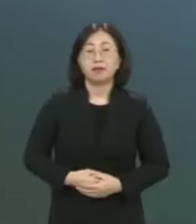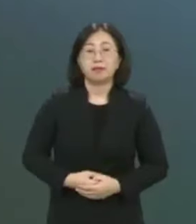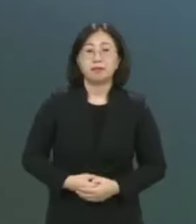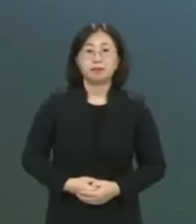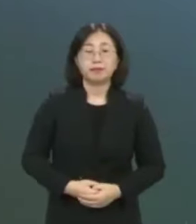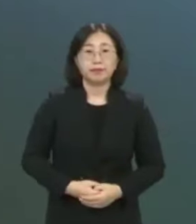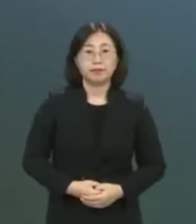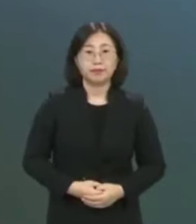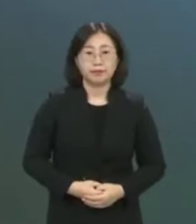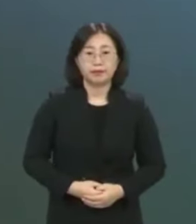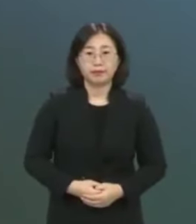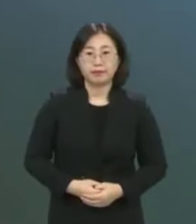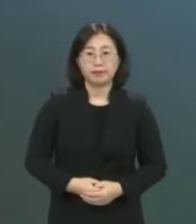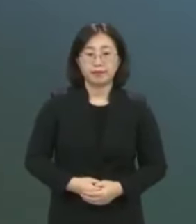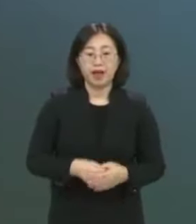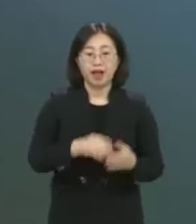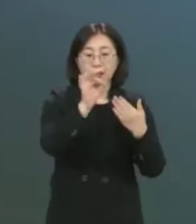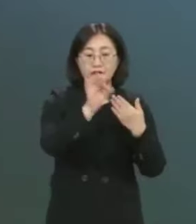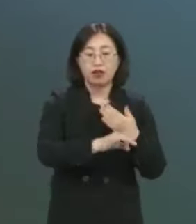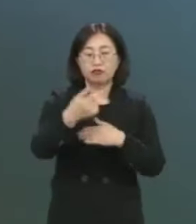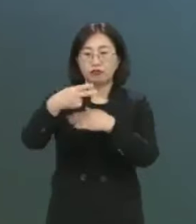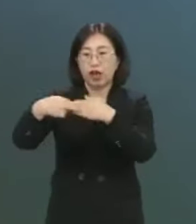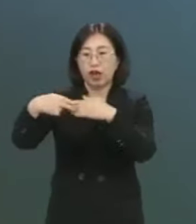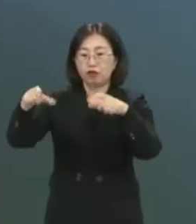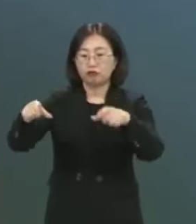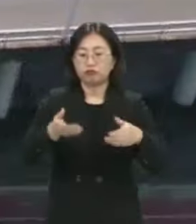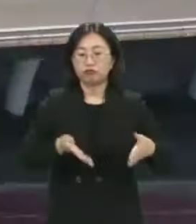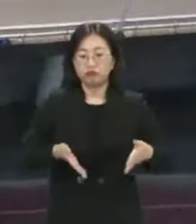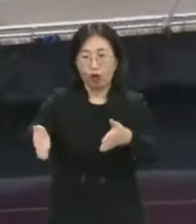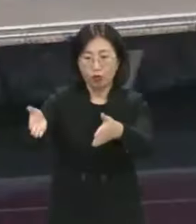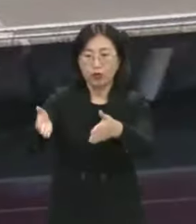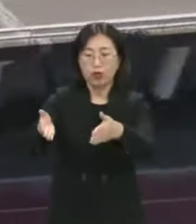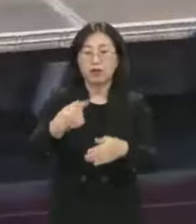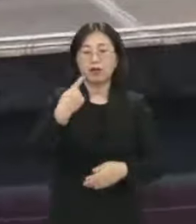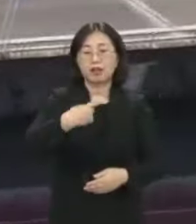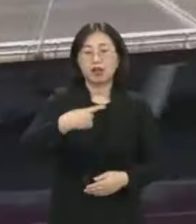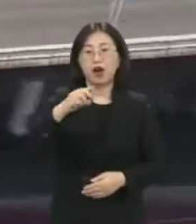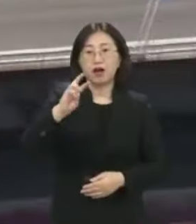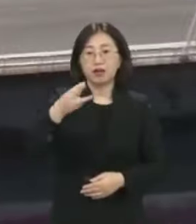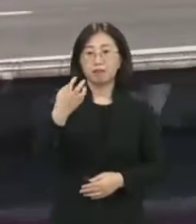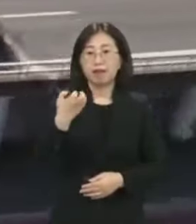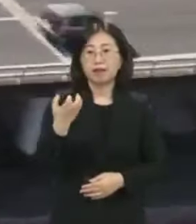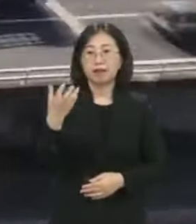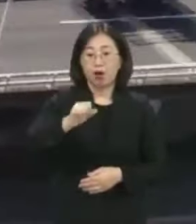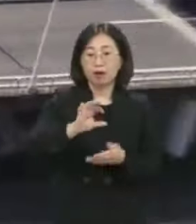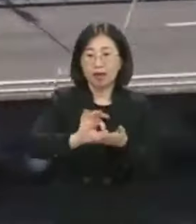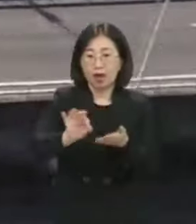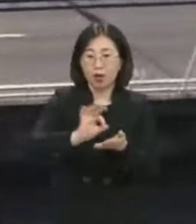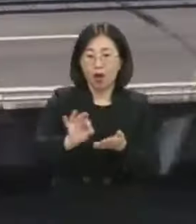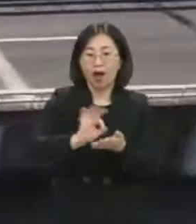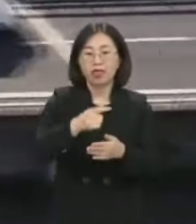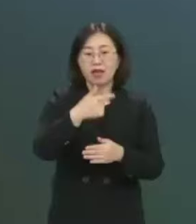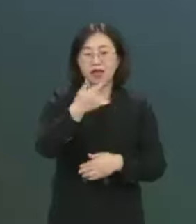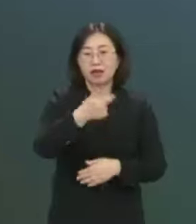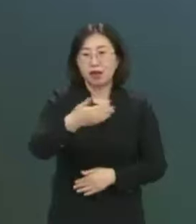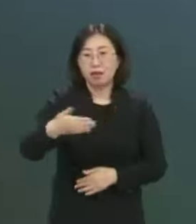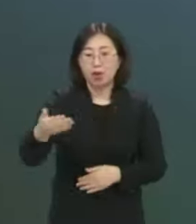기자입니다 서구와 대덕구를 있는 대전역 첫 유료 도로로 1818억원의 사업비가 투입된 대전 천병